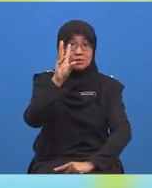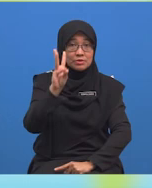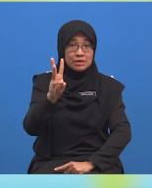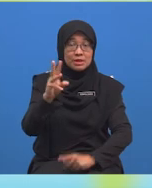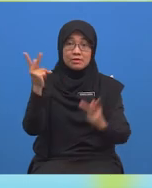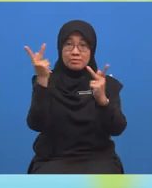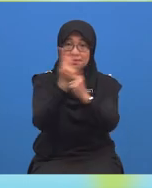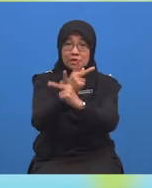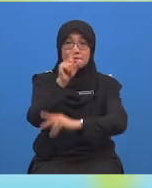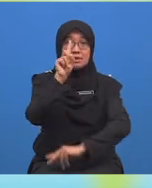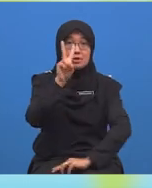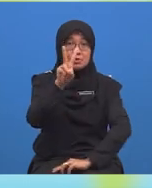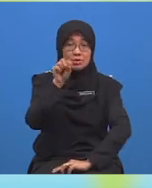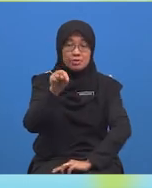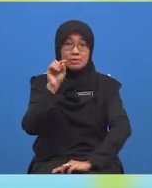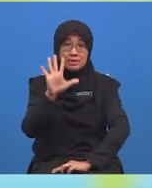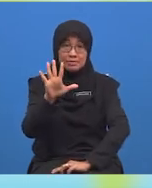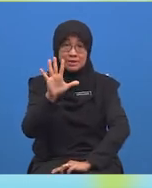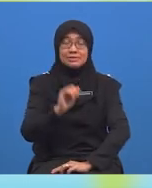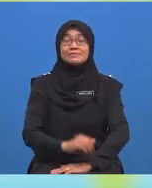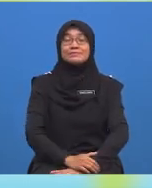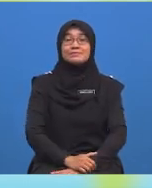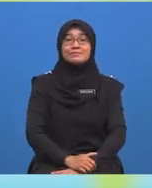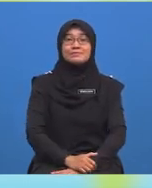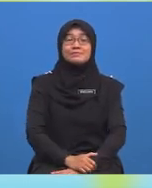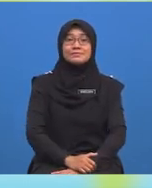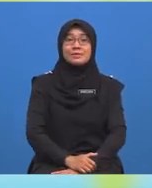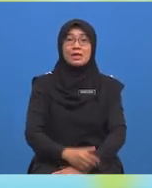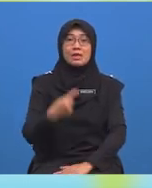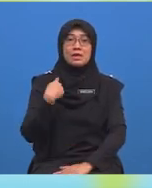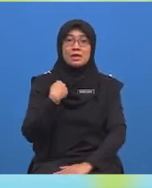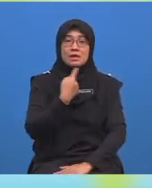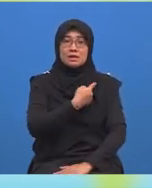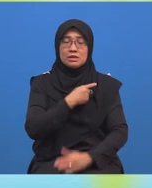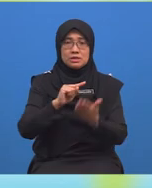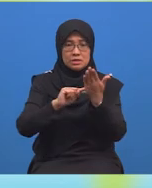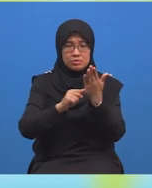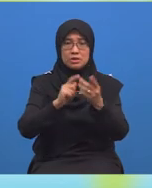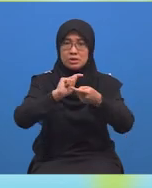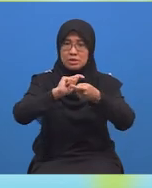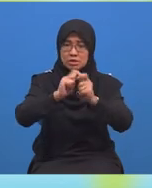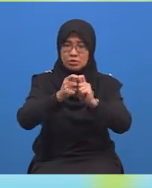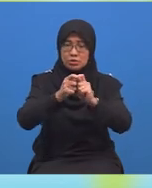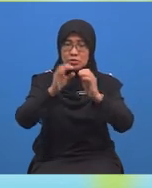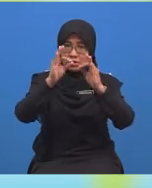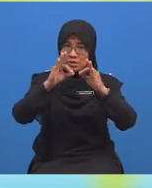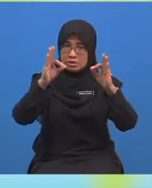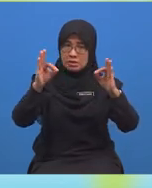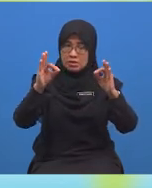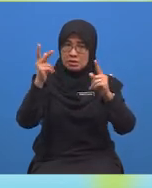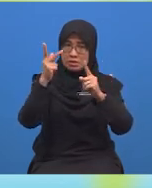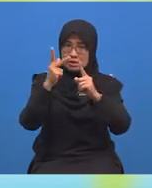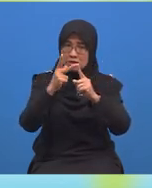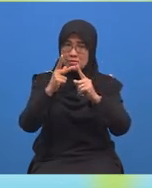128.16 dengan 2.5. Kita mulakan dengan menukarkan ayat matematik